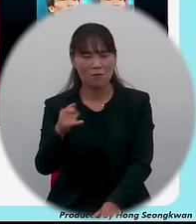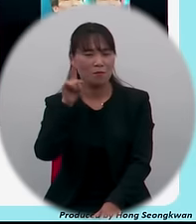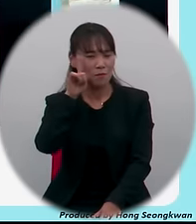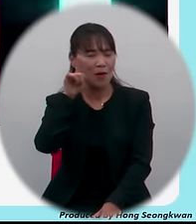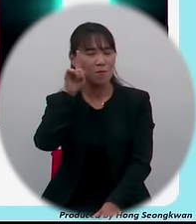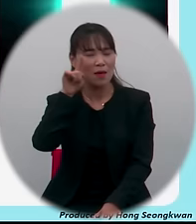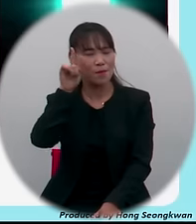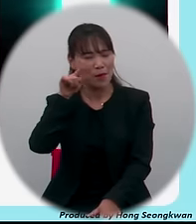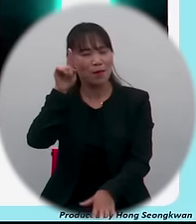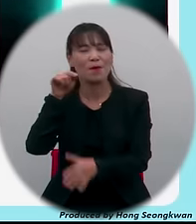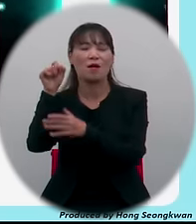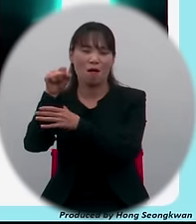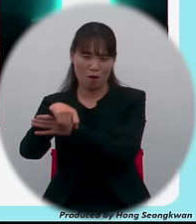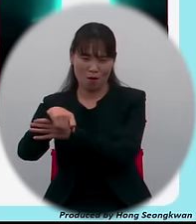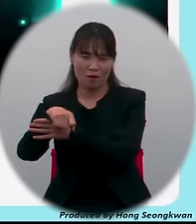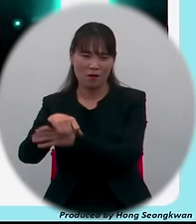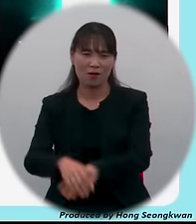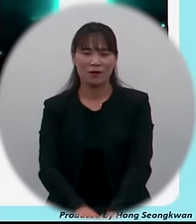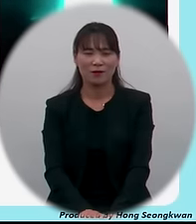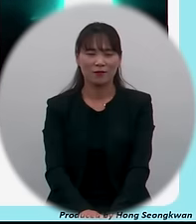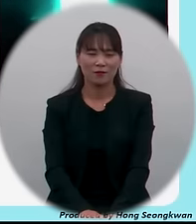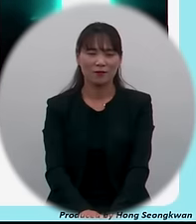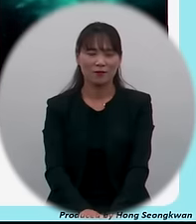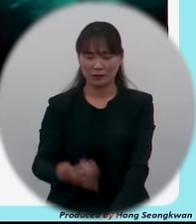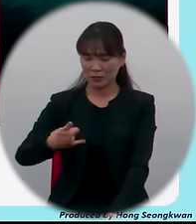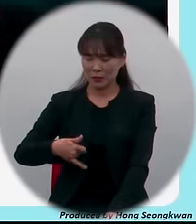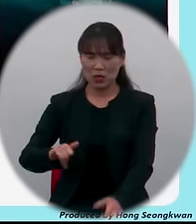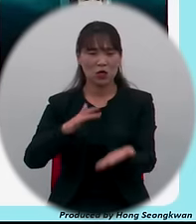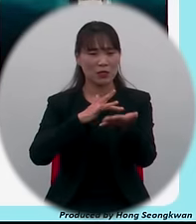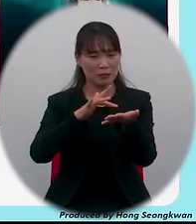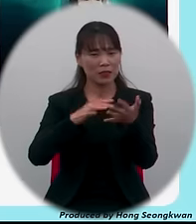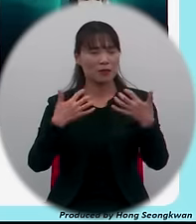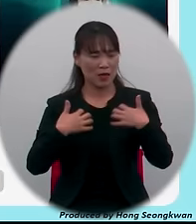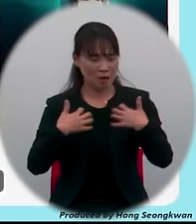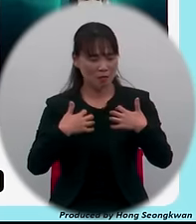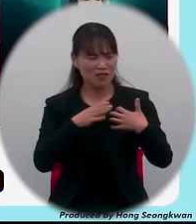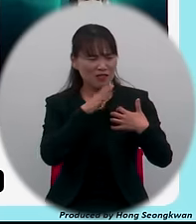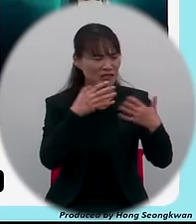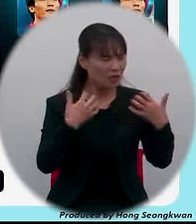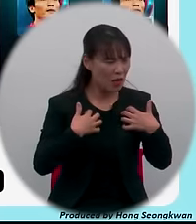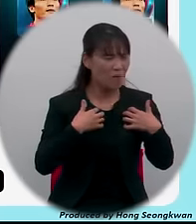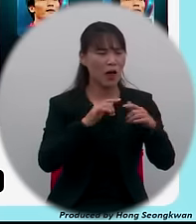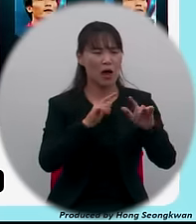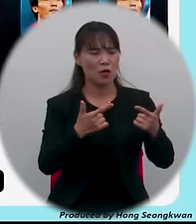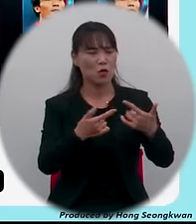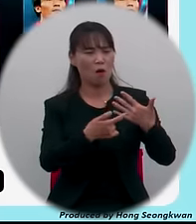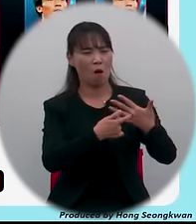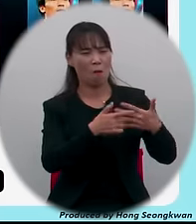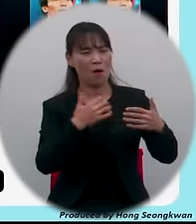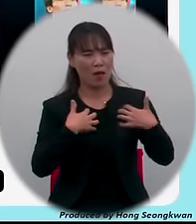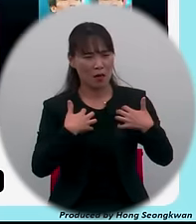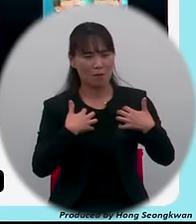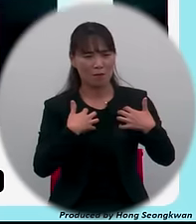스마트폰 게임이 실제로 게임이 아니라 게임의 모습을 뛴 도박자 되어가고 있다라는 걸 우리 부모님들 모르시는 상태에서